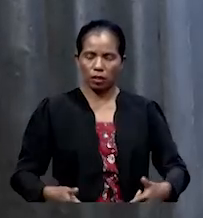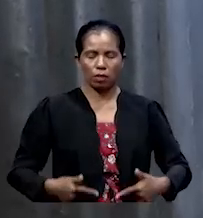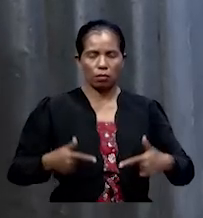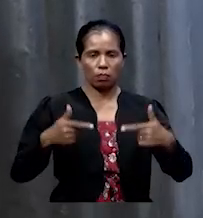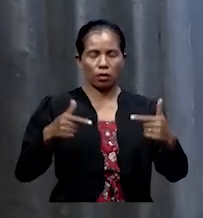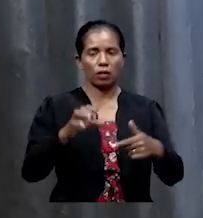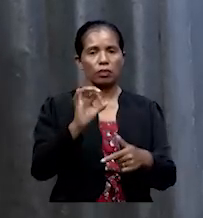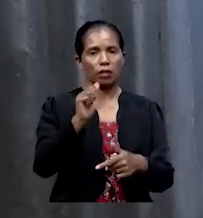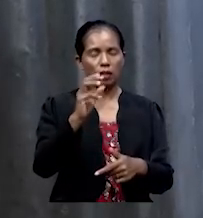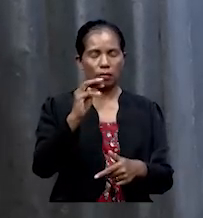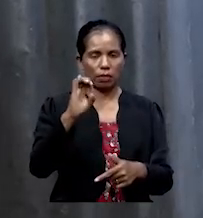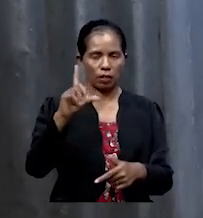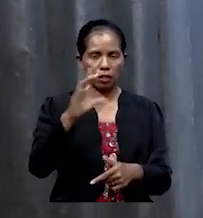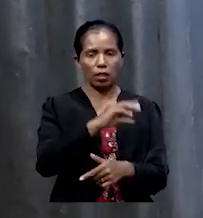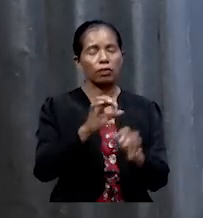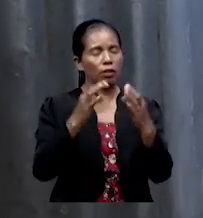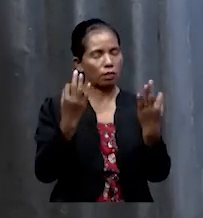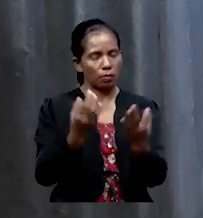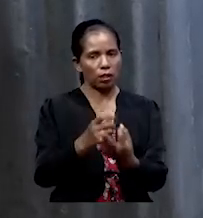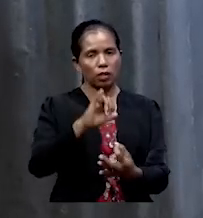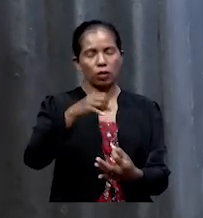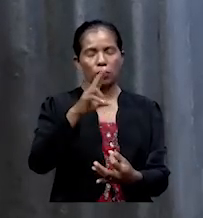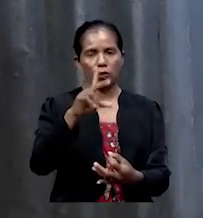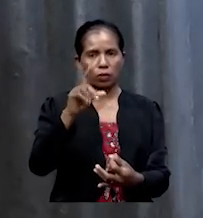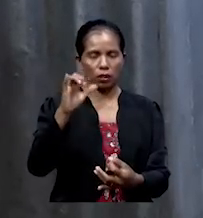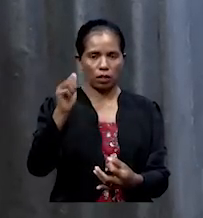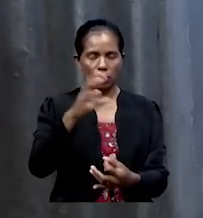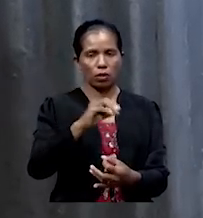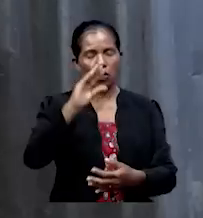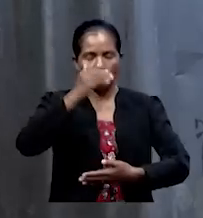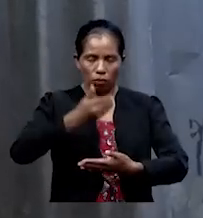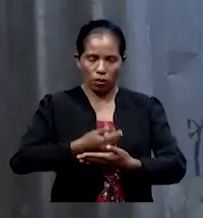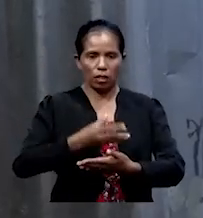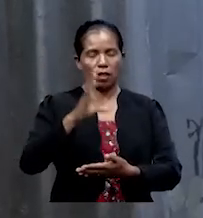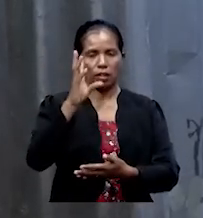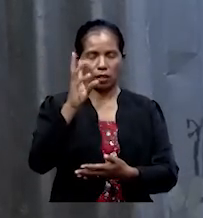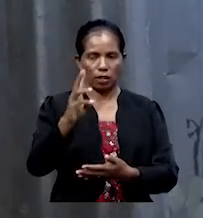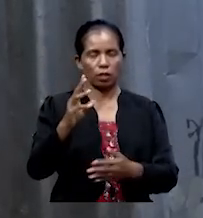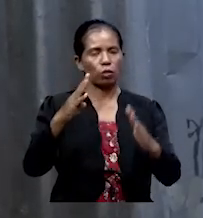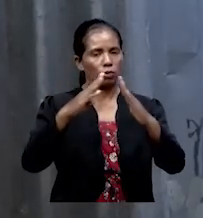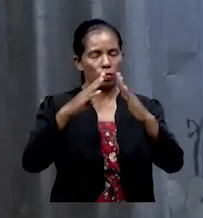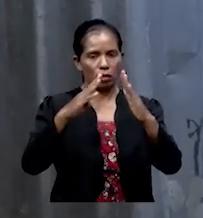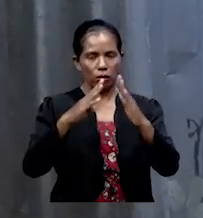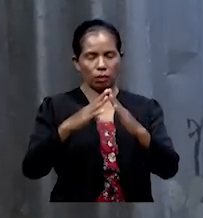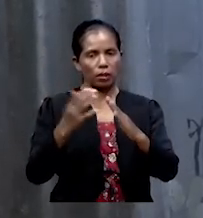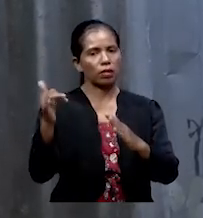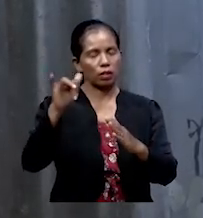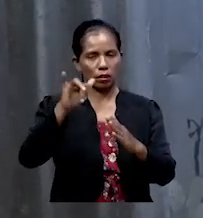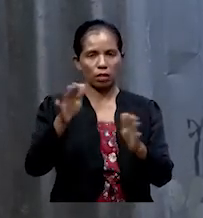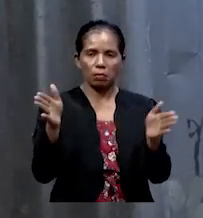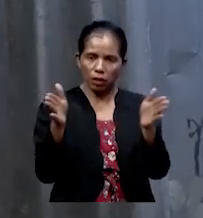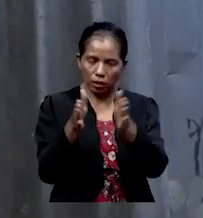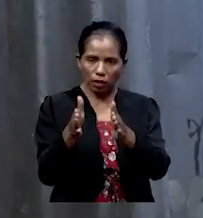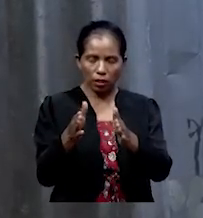Zuliano nebe iha uang nainen. Hela det, iha uma nebe ho espasu lato atu sira bele hamahang amba. Satang,